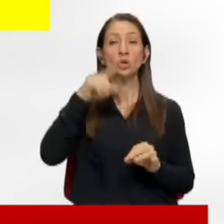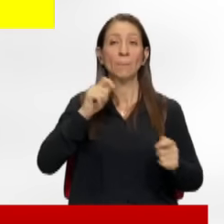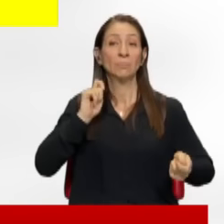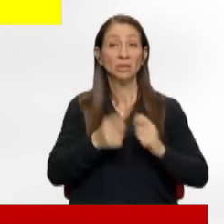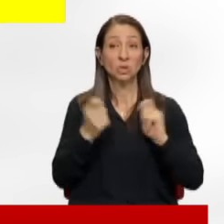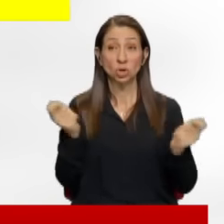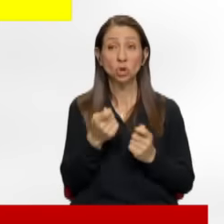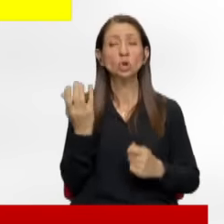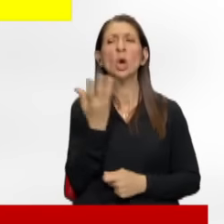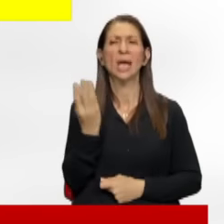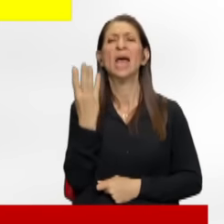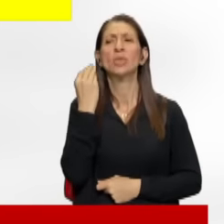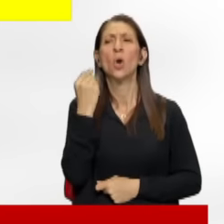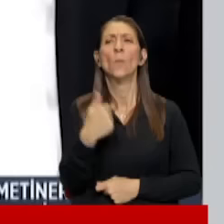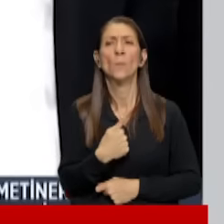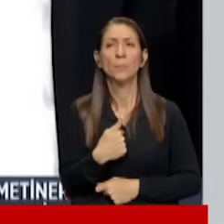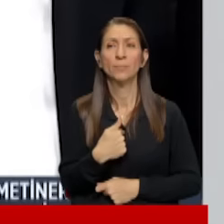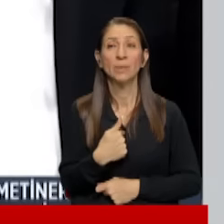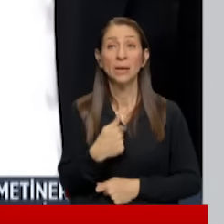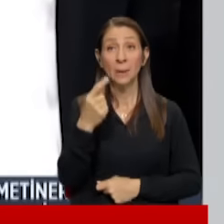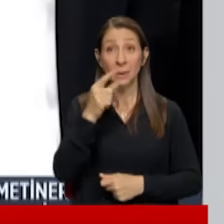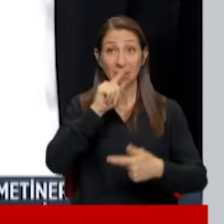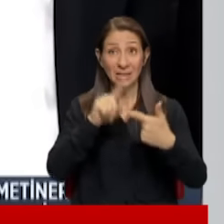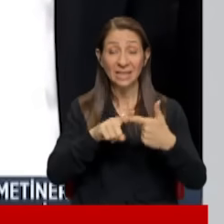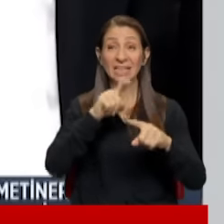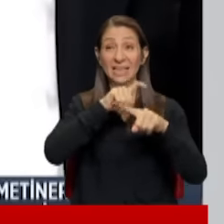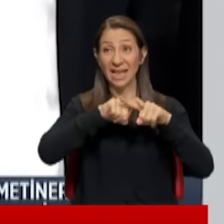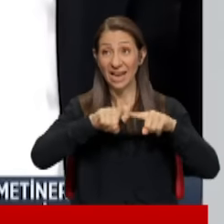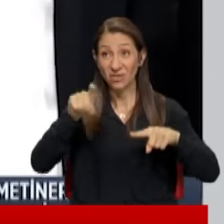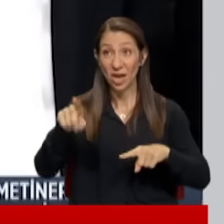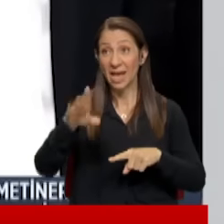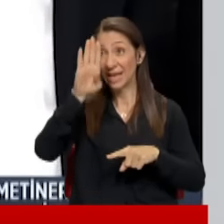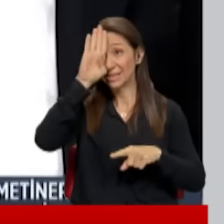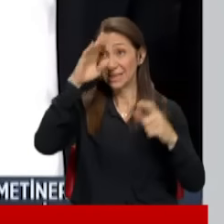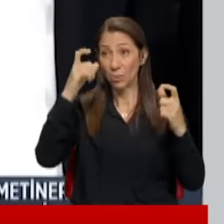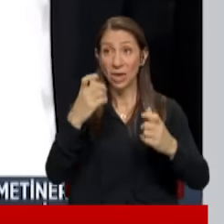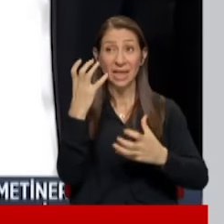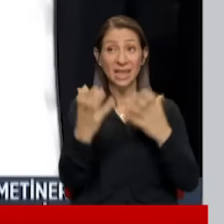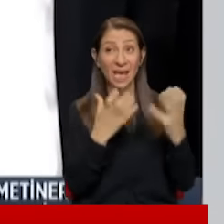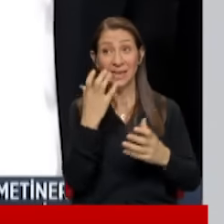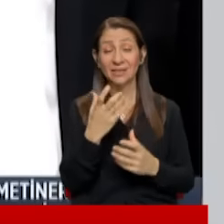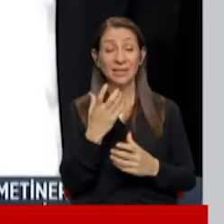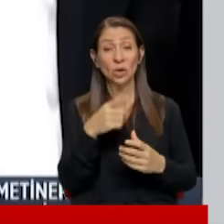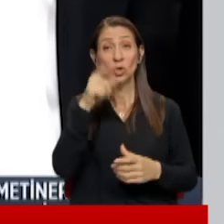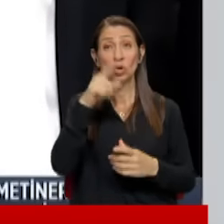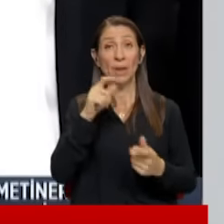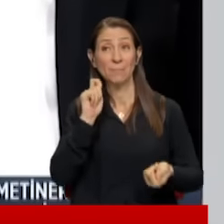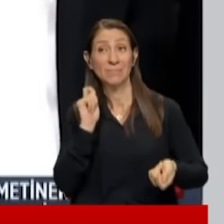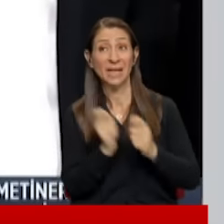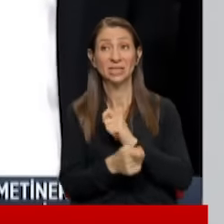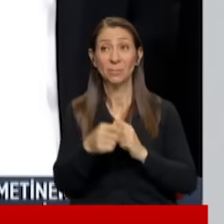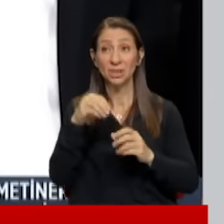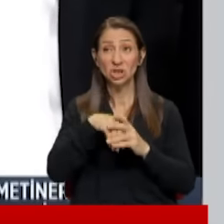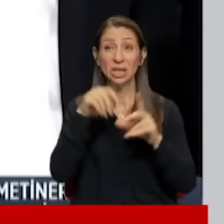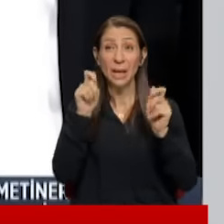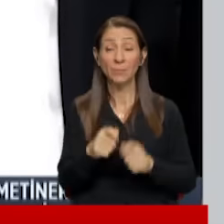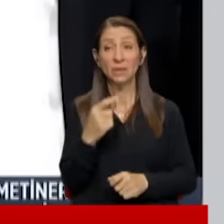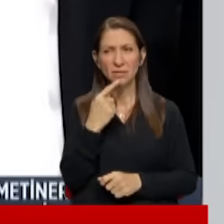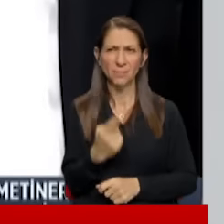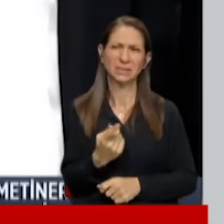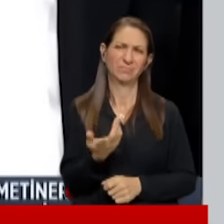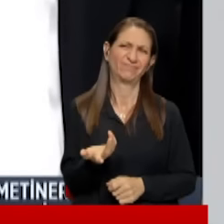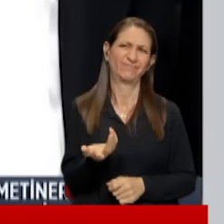değiştirmeye çalışanları da çok iyi anlıyorum. Bir de teleferiye İstanbul'daki yangın olayına gündemden düşürmek için bunu yaptılar